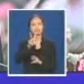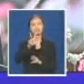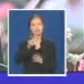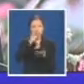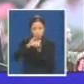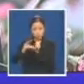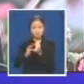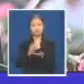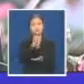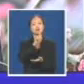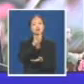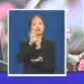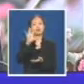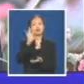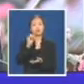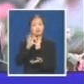กทั้งหมดรวม